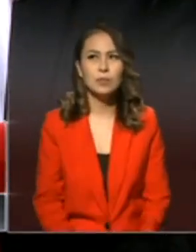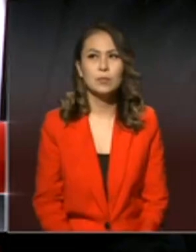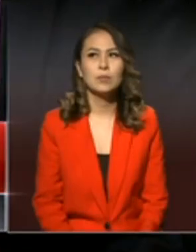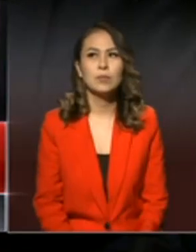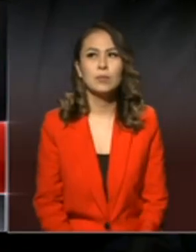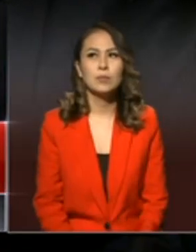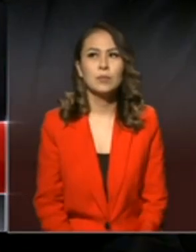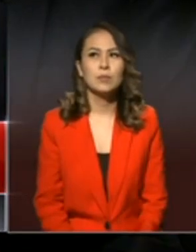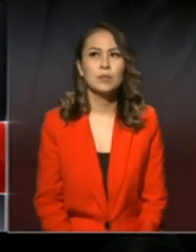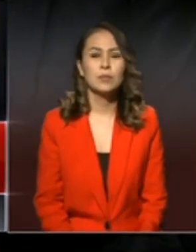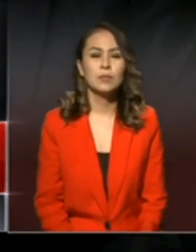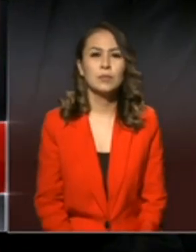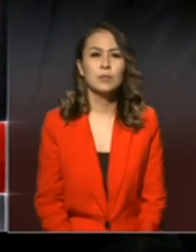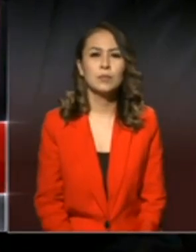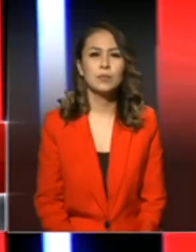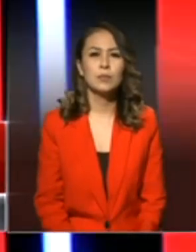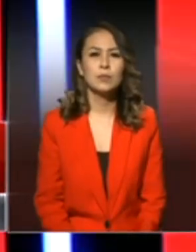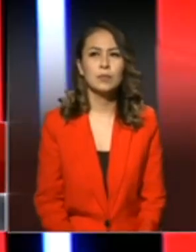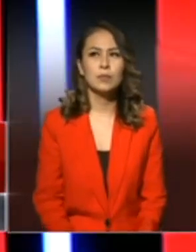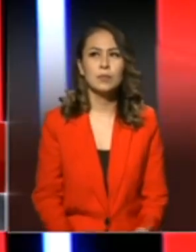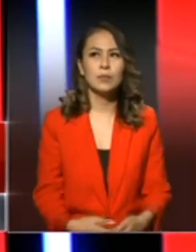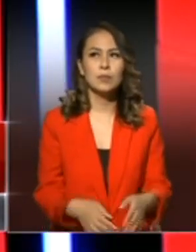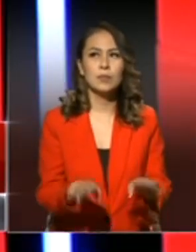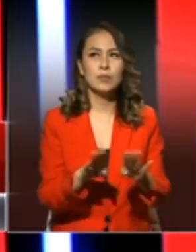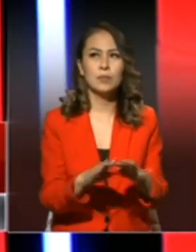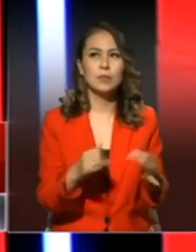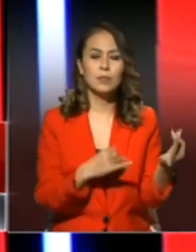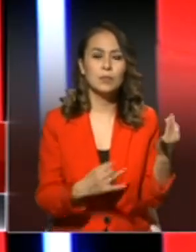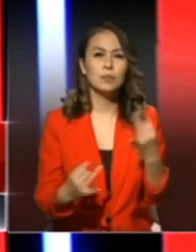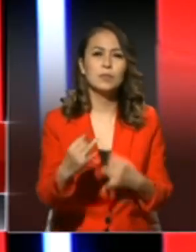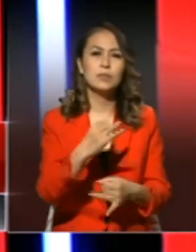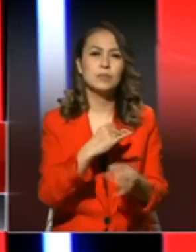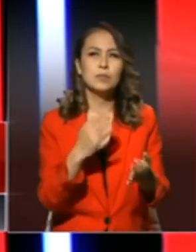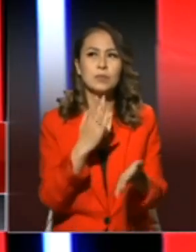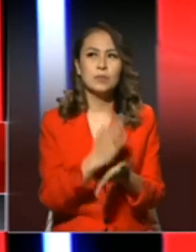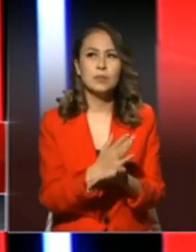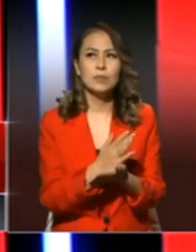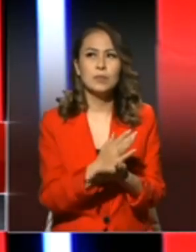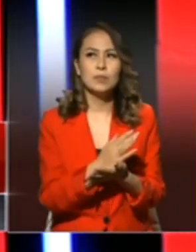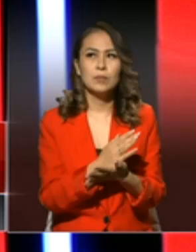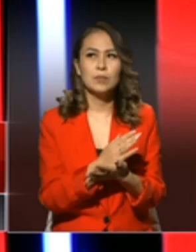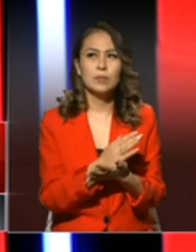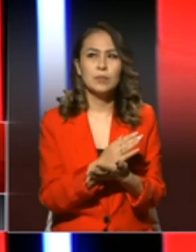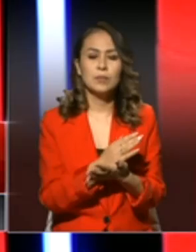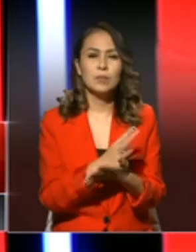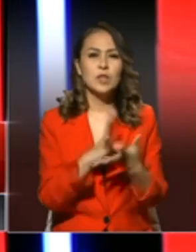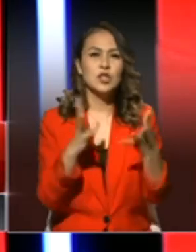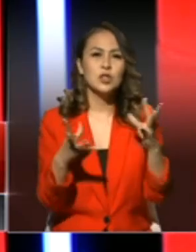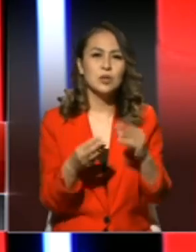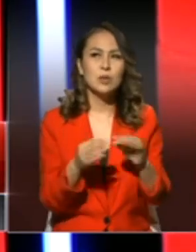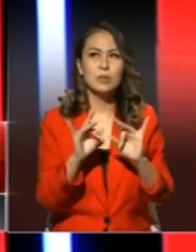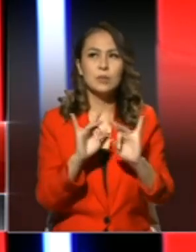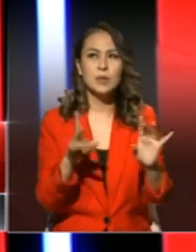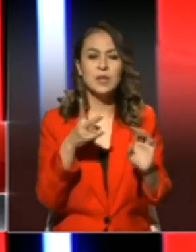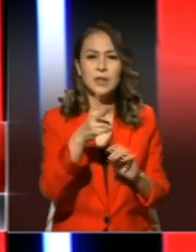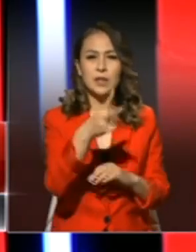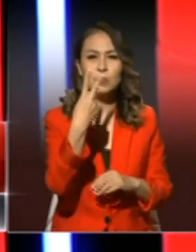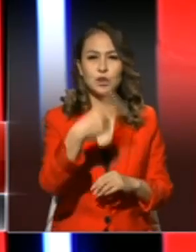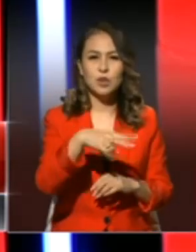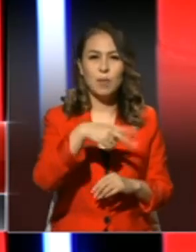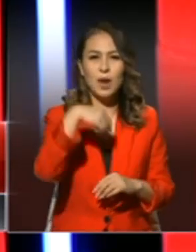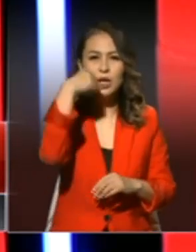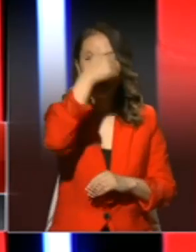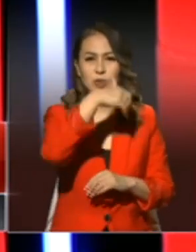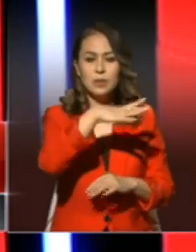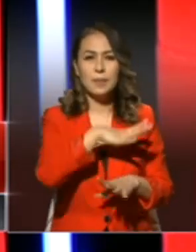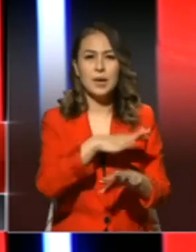айтпаңыз, басқа тұрғаннан кейін талқылап отырмыз ғой, басқа тұрғаннан кейін. Екі рет заң өзгертіп отыр, екі рет заң өзгертіп отыр. Жалпы халықты айтып отырмын. Ешкім ондай 20 жылға дейін рұқсат беріліп